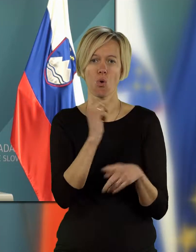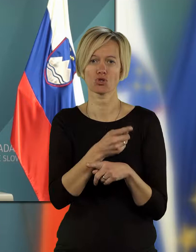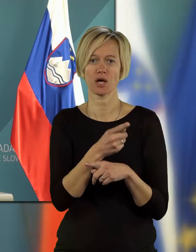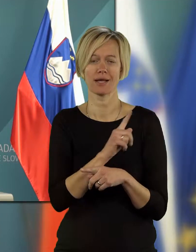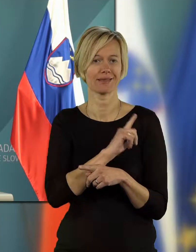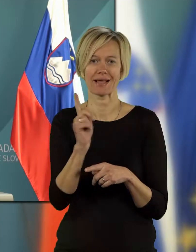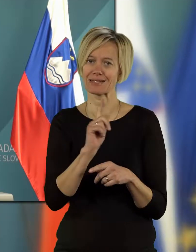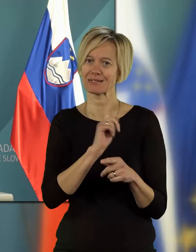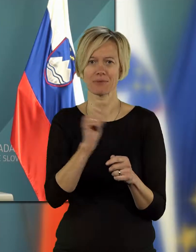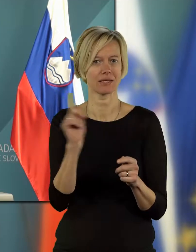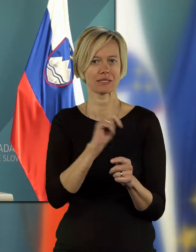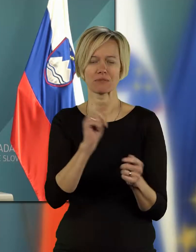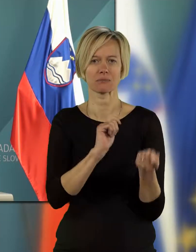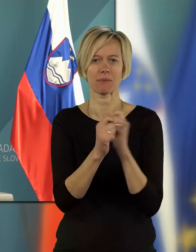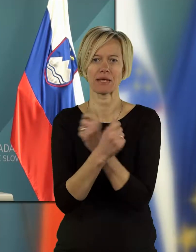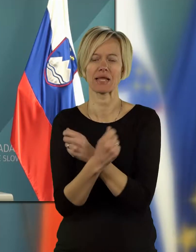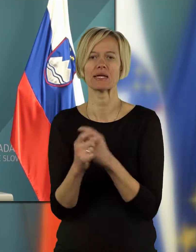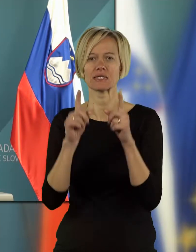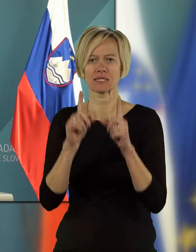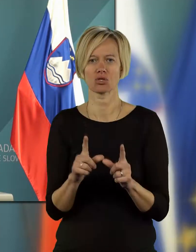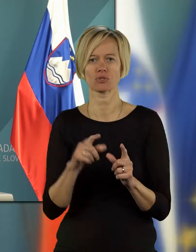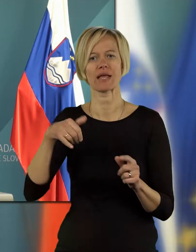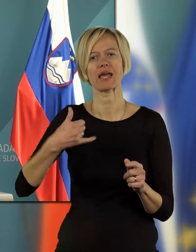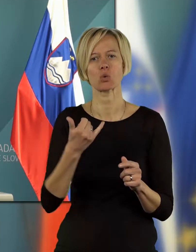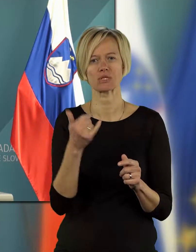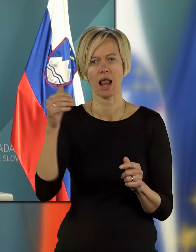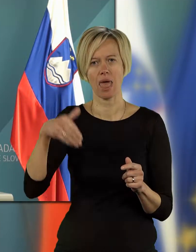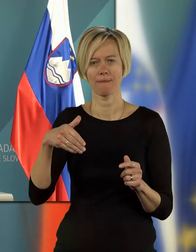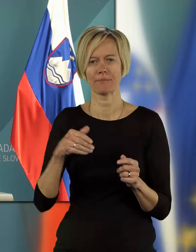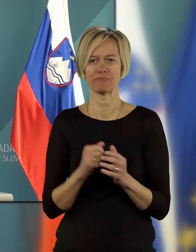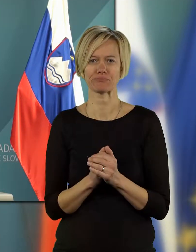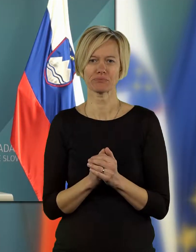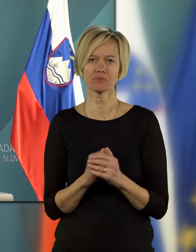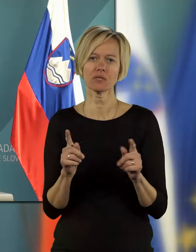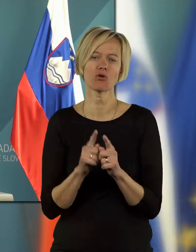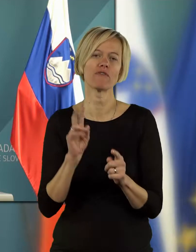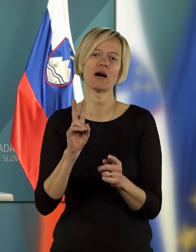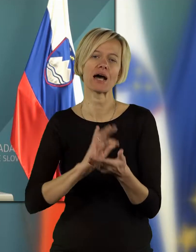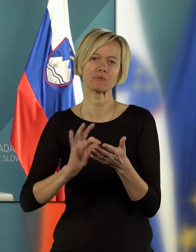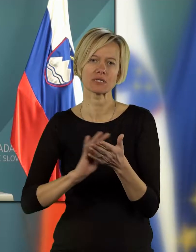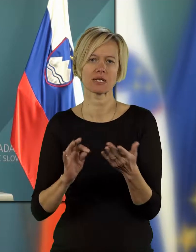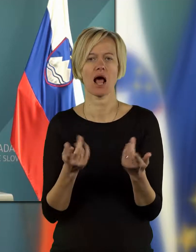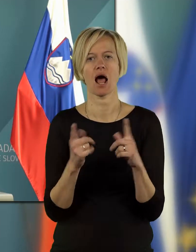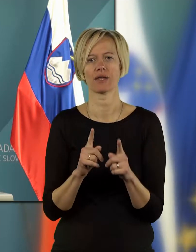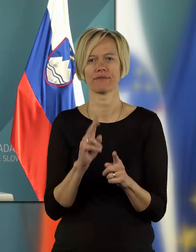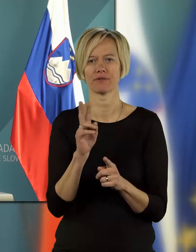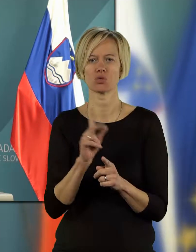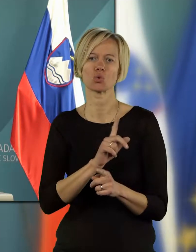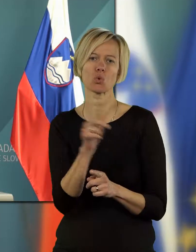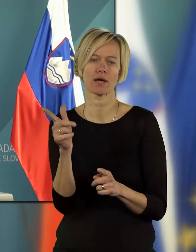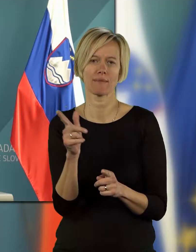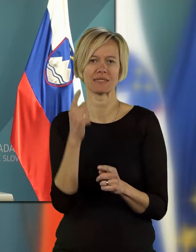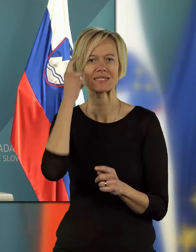določa, da se ne spreminja status Jeruzalema tako v administrativnem in kot